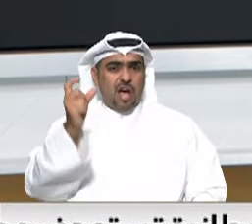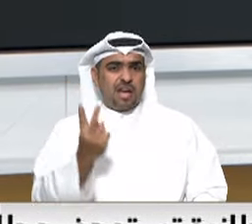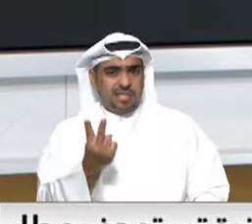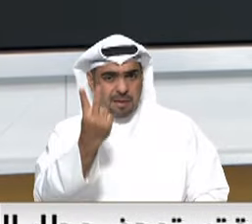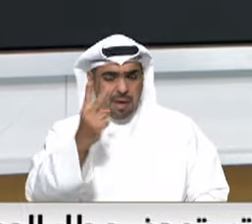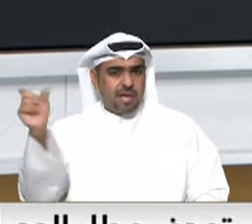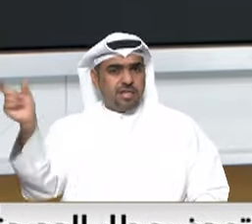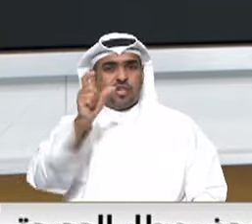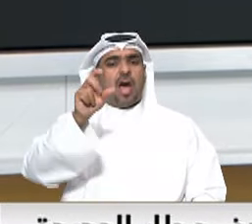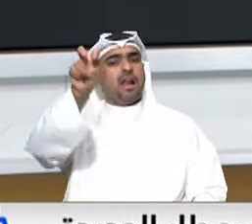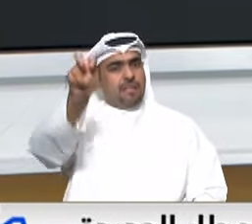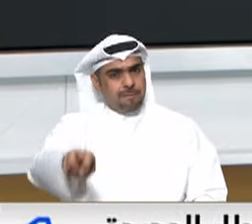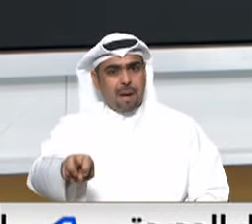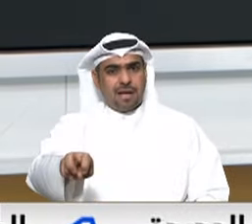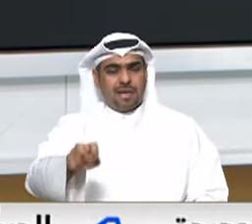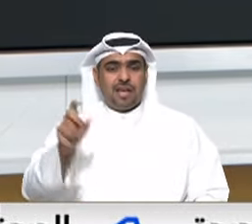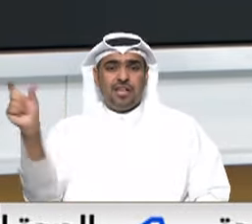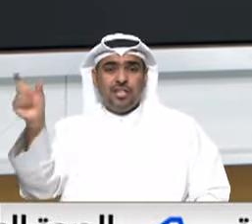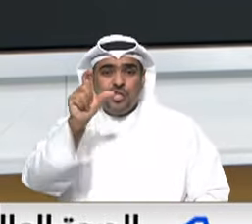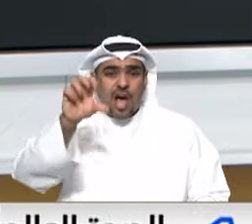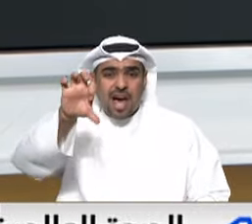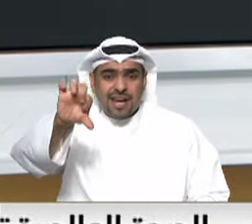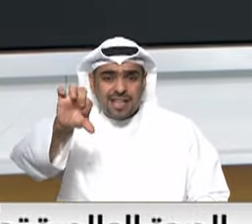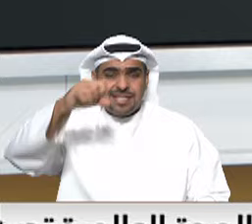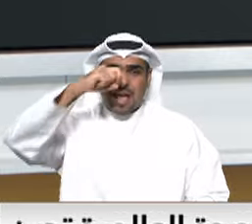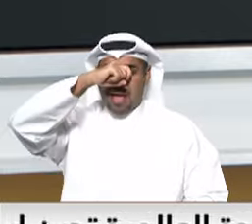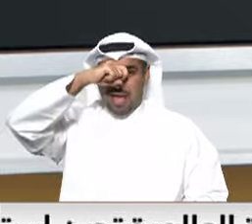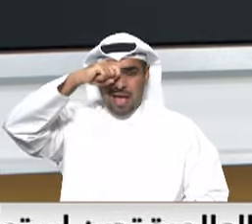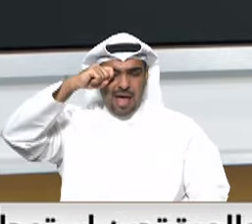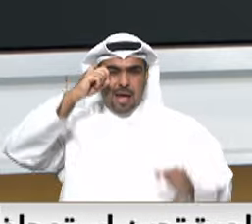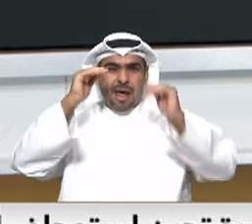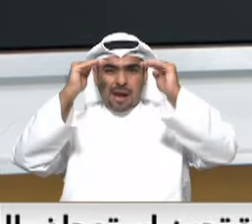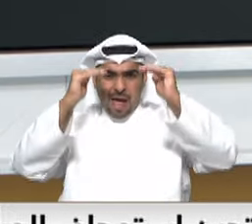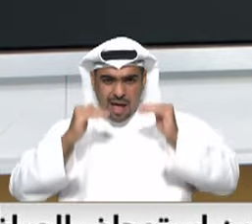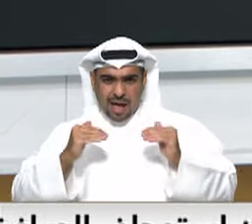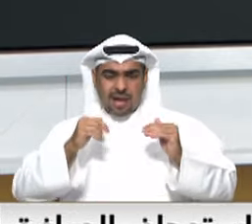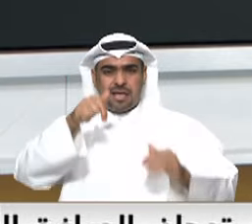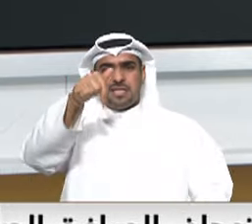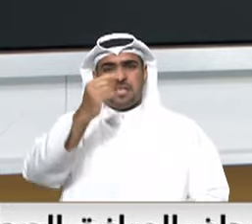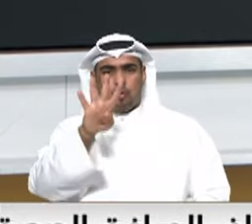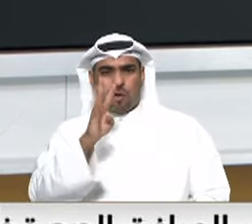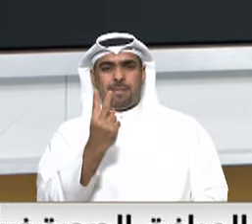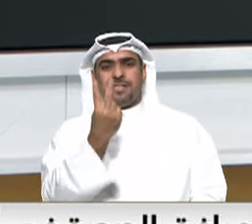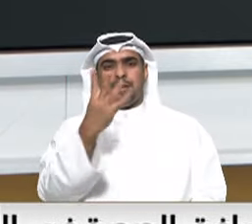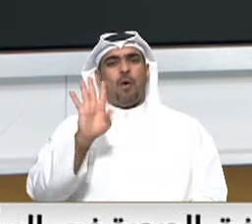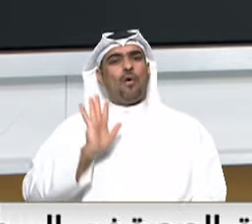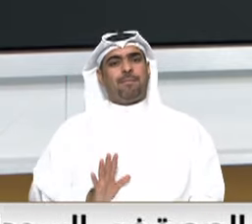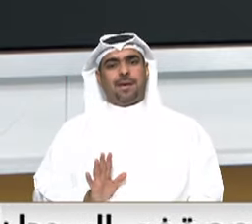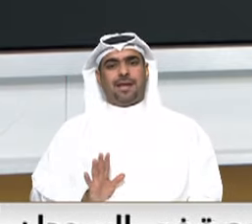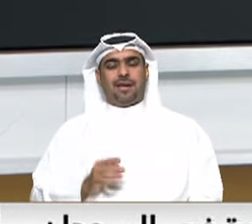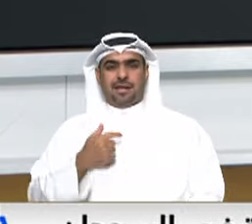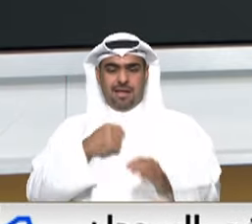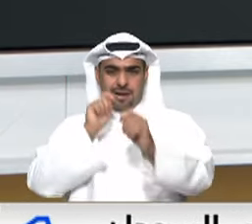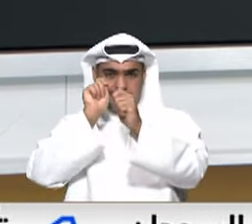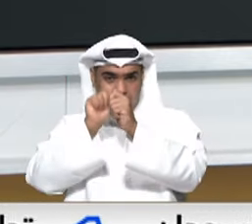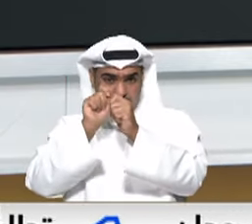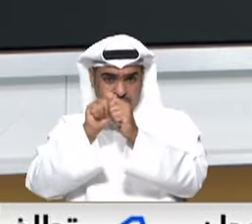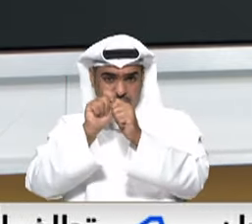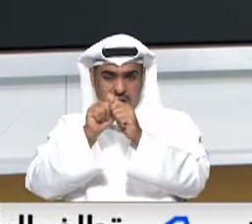نسجل درجات حرارة 50 أو 49، ولكن نسجل 46 و47 درجة مئوية. فننصح مثل ما